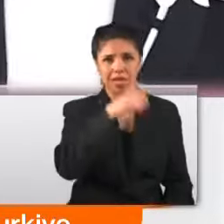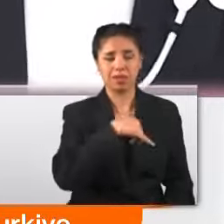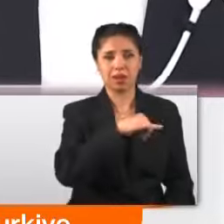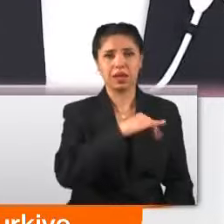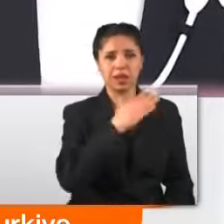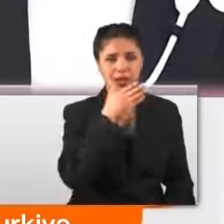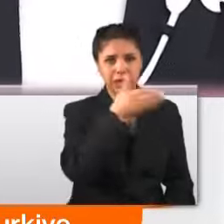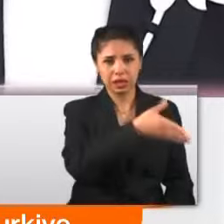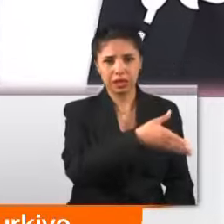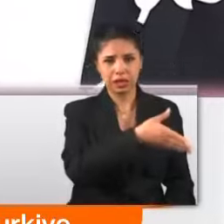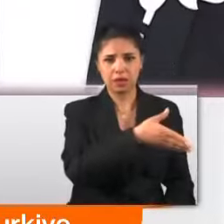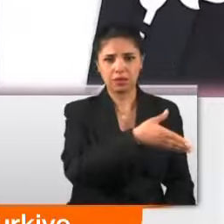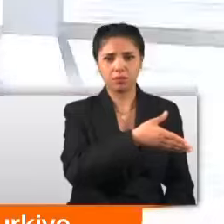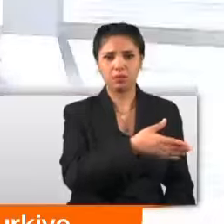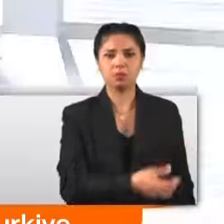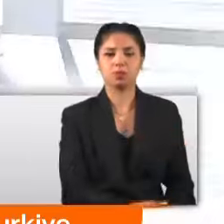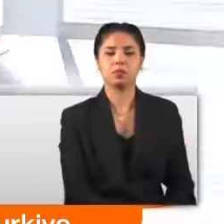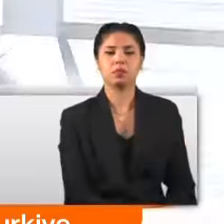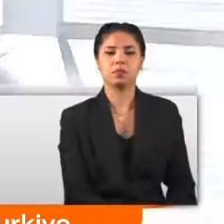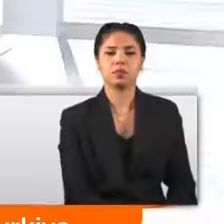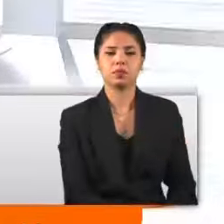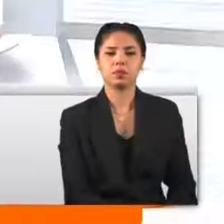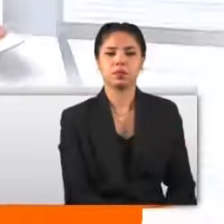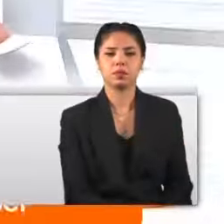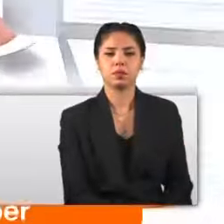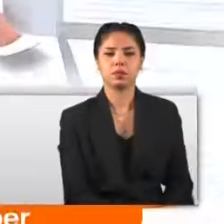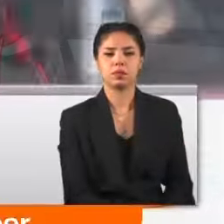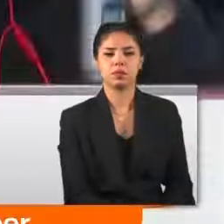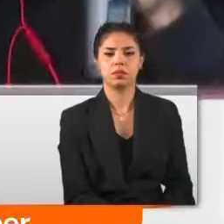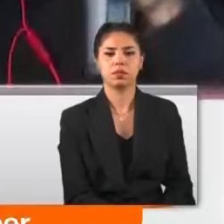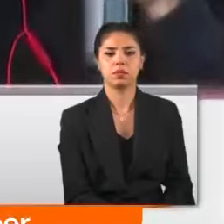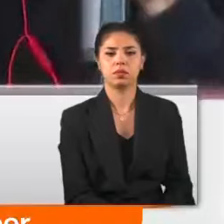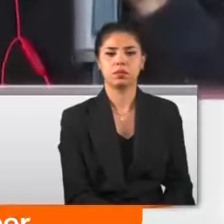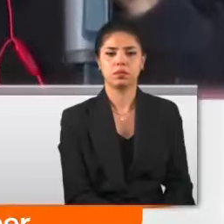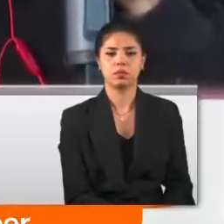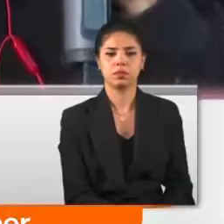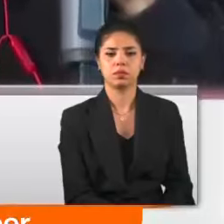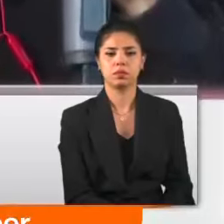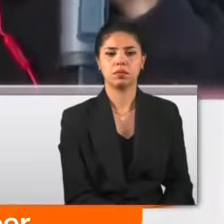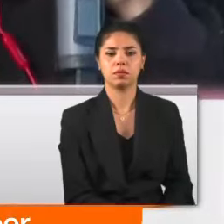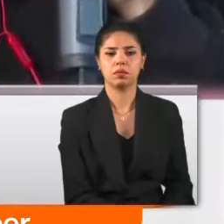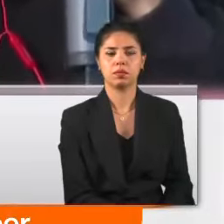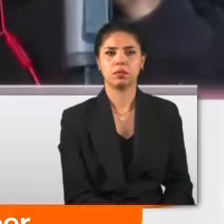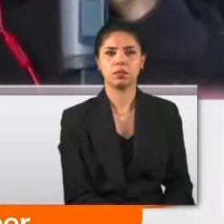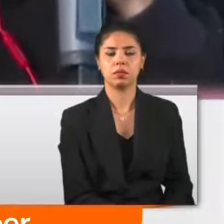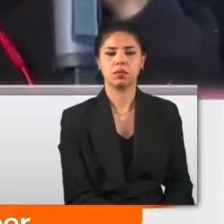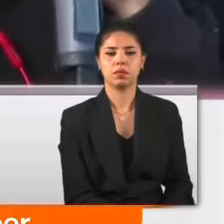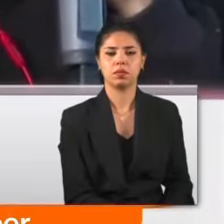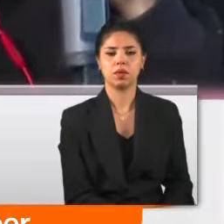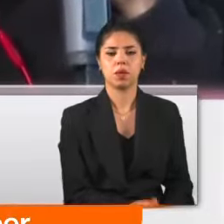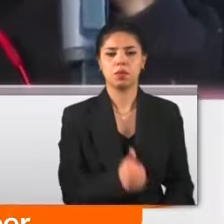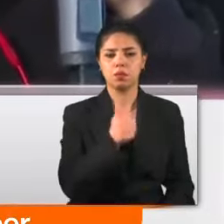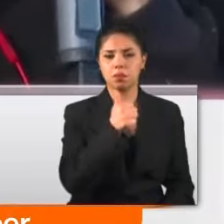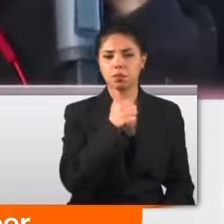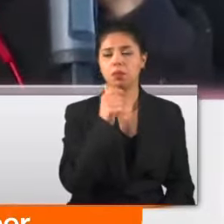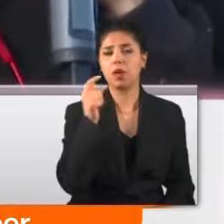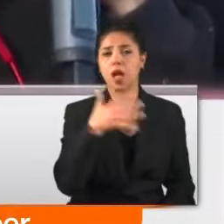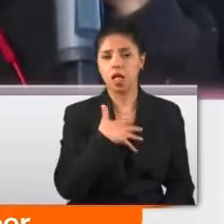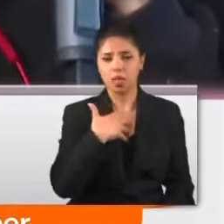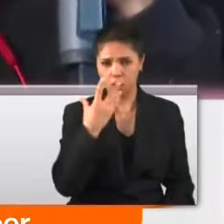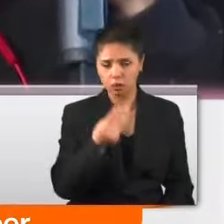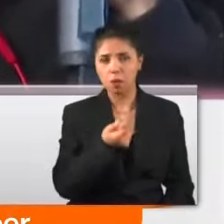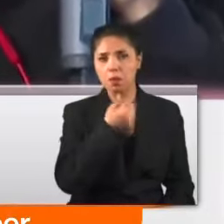annemin yanında daha kötü olacak çünkü ana olsaydın, olsaydın, babası olsaydın, olsaydın, anası olsaydın, babası olsaydın,